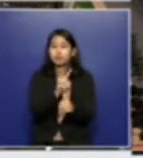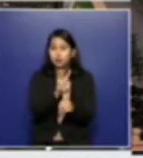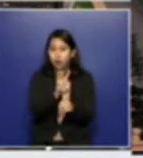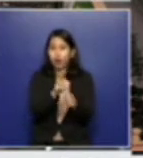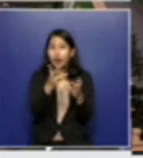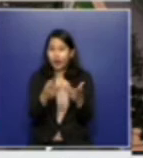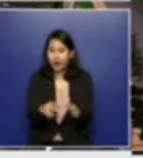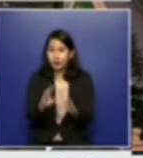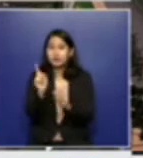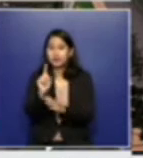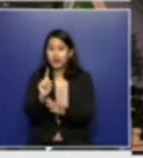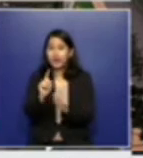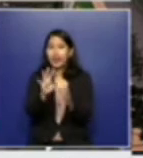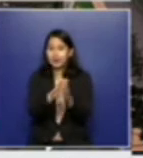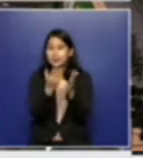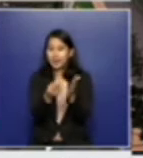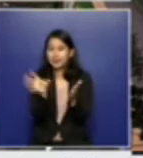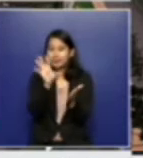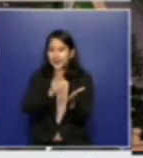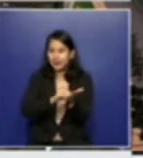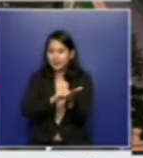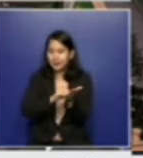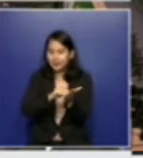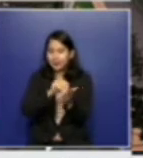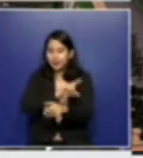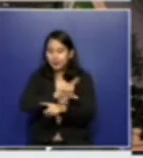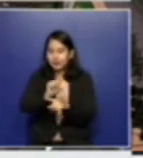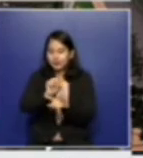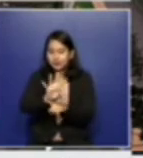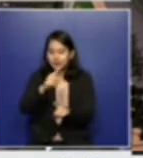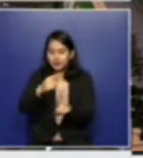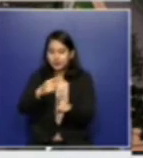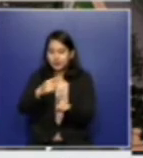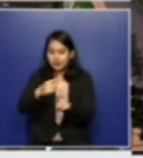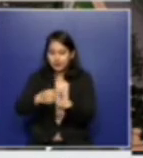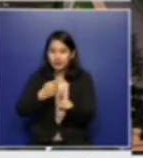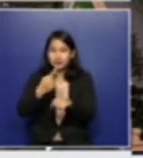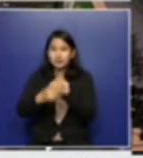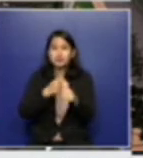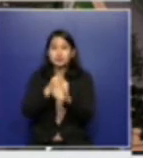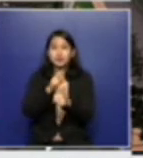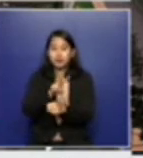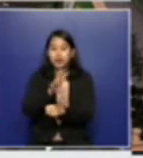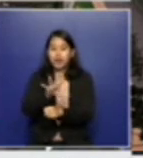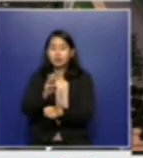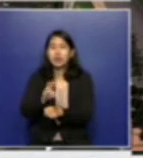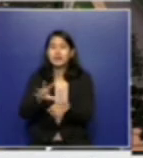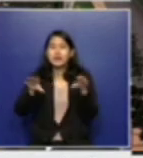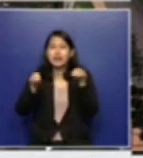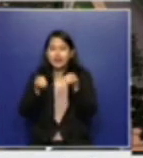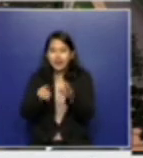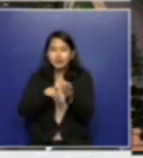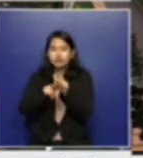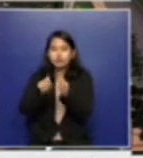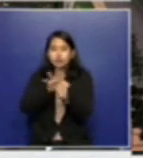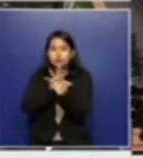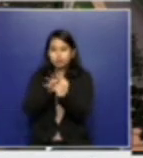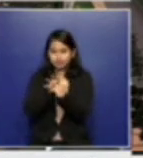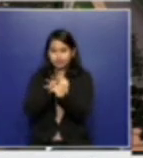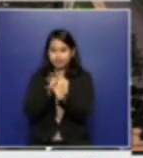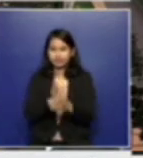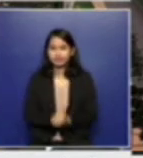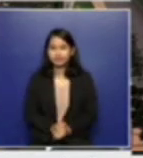ไว้ในเล่มนี้นะครับตั้งแต่24มกราคมปี63ซึ่งพอๆกับช่วงโควิดระบาดครับที่สำคั